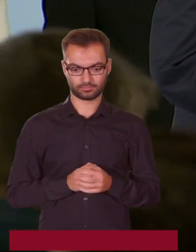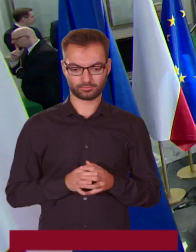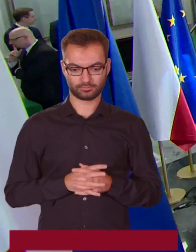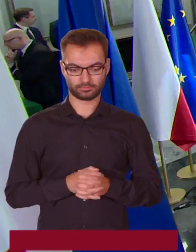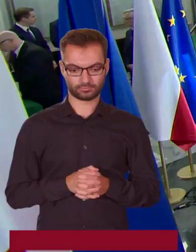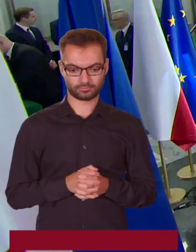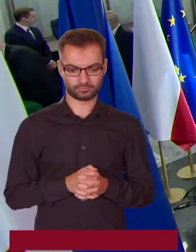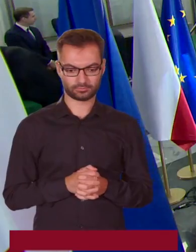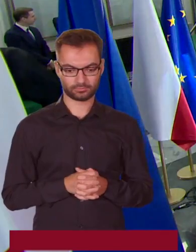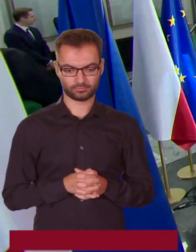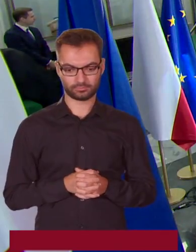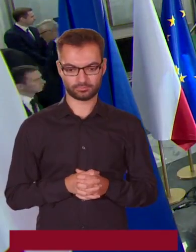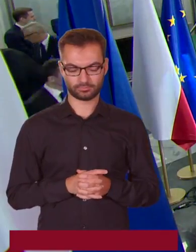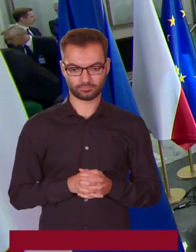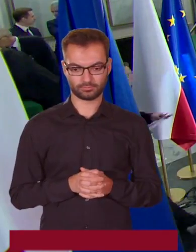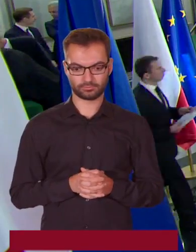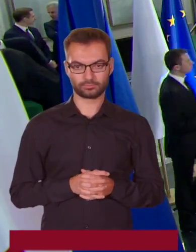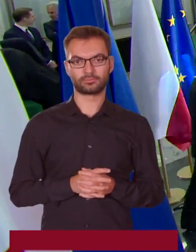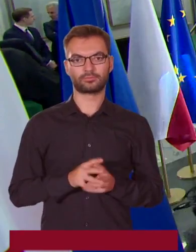Poproszę pana Michała Jaros.